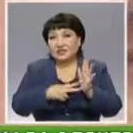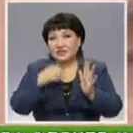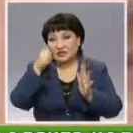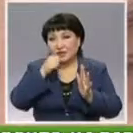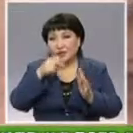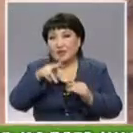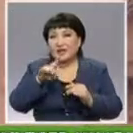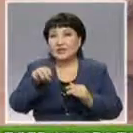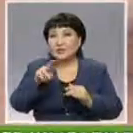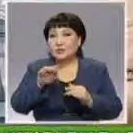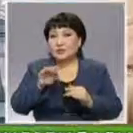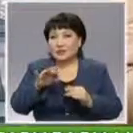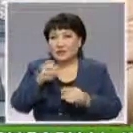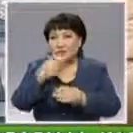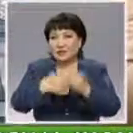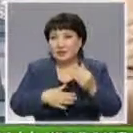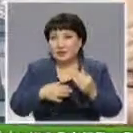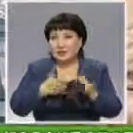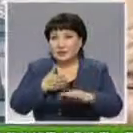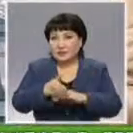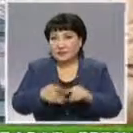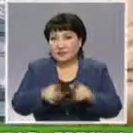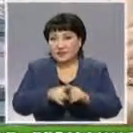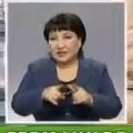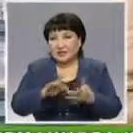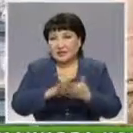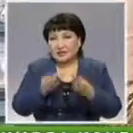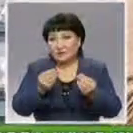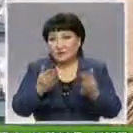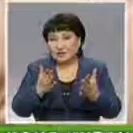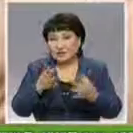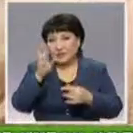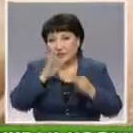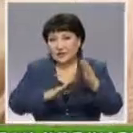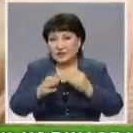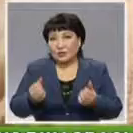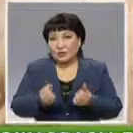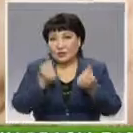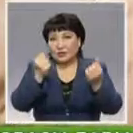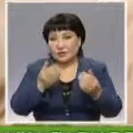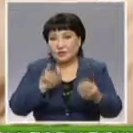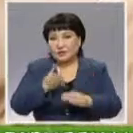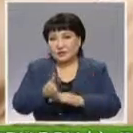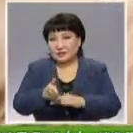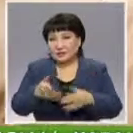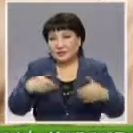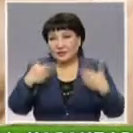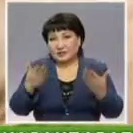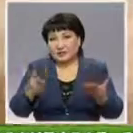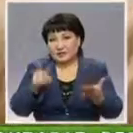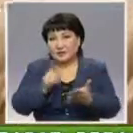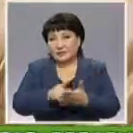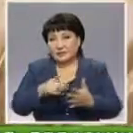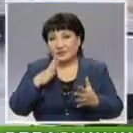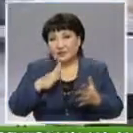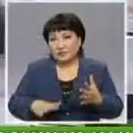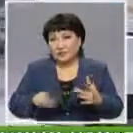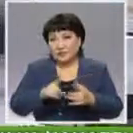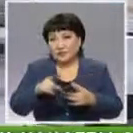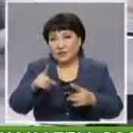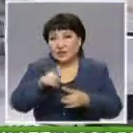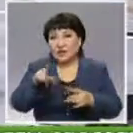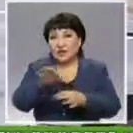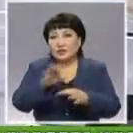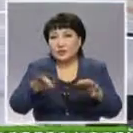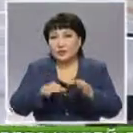кесет. Алайда қаржыдан қысылып, мемлекетті қолдау құралдарының біріне жүгінуге мәжбүр болады. Сөйтіп бизнестің жол картасы бағдарламасының қатысушысы атанады.